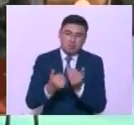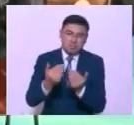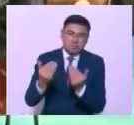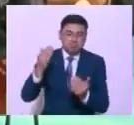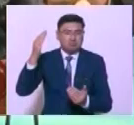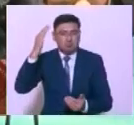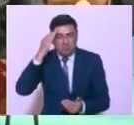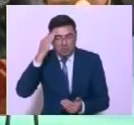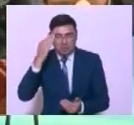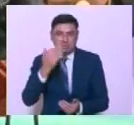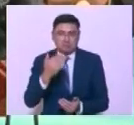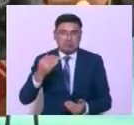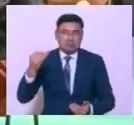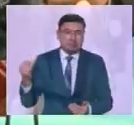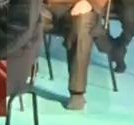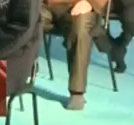было завораживающим